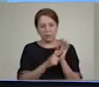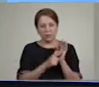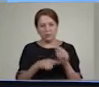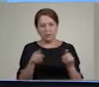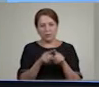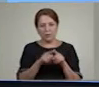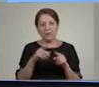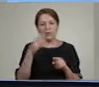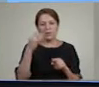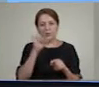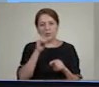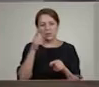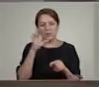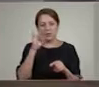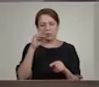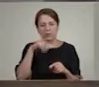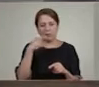yig'indi deyiladi.